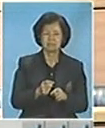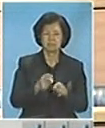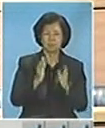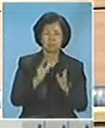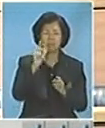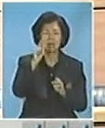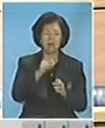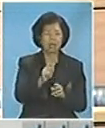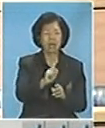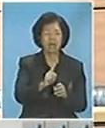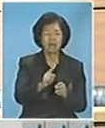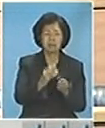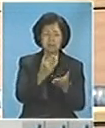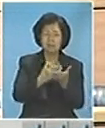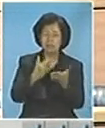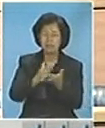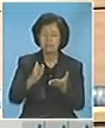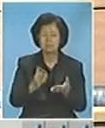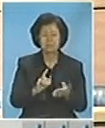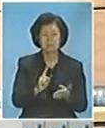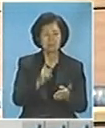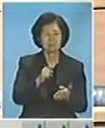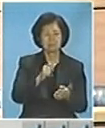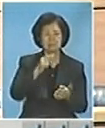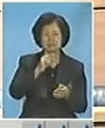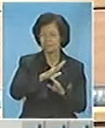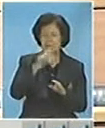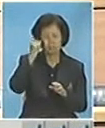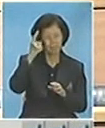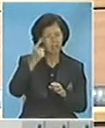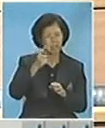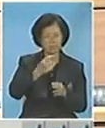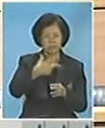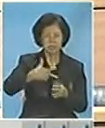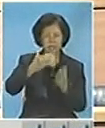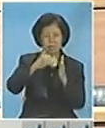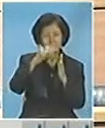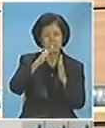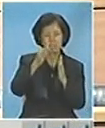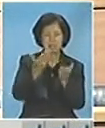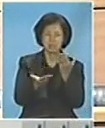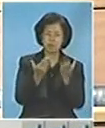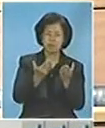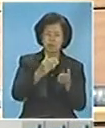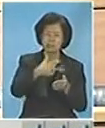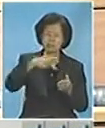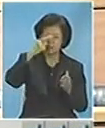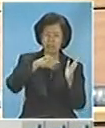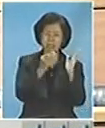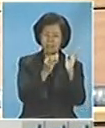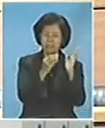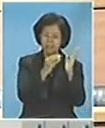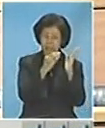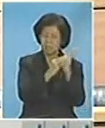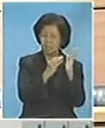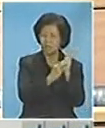มก็ไม่เข้าใจว่ามันเป็นภาษาทางเหนือหรือว่าเป็นภาษาไทยภาคกลางเ